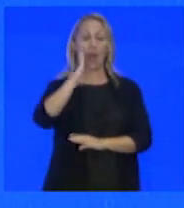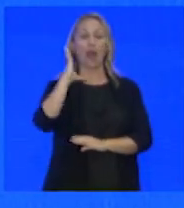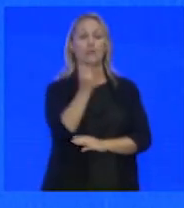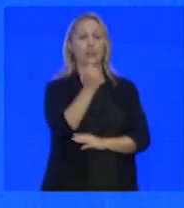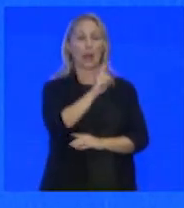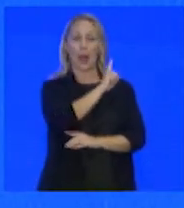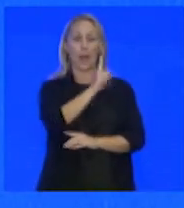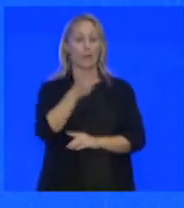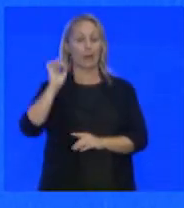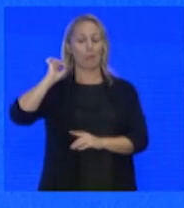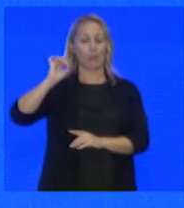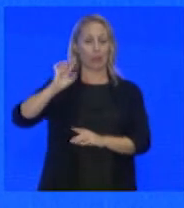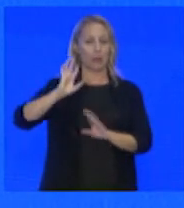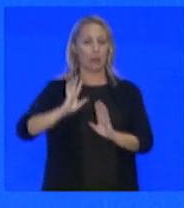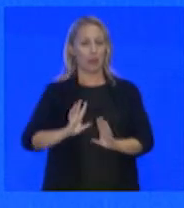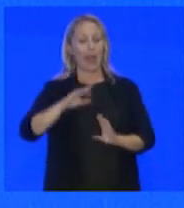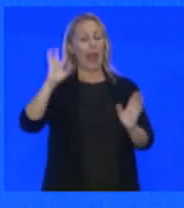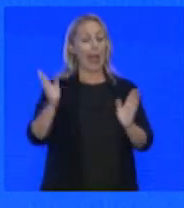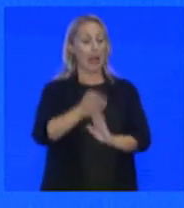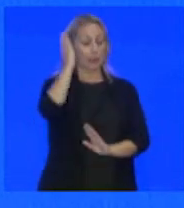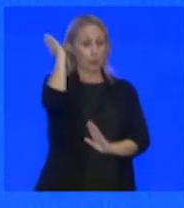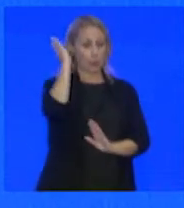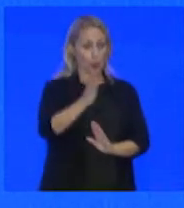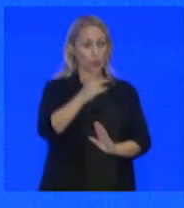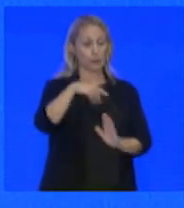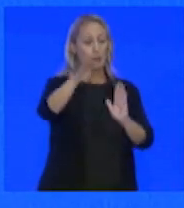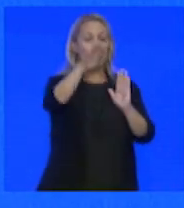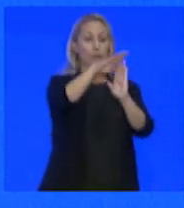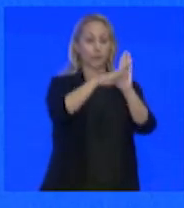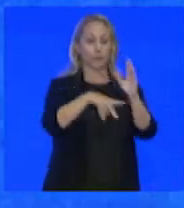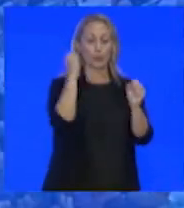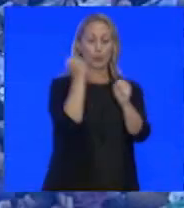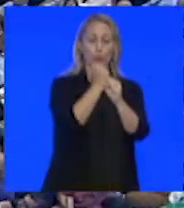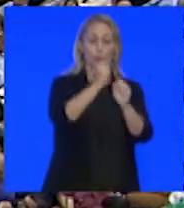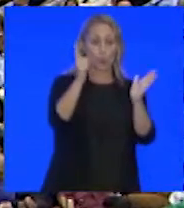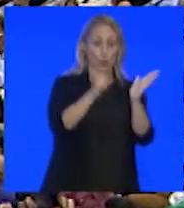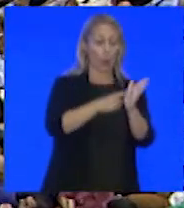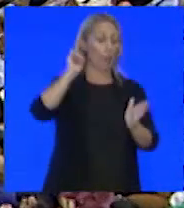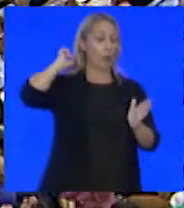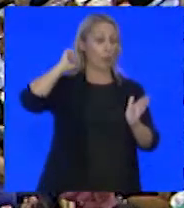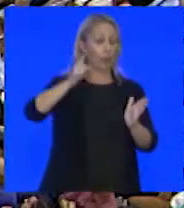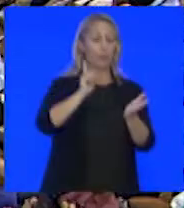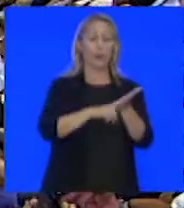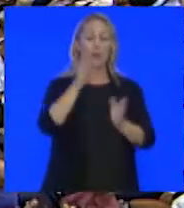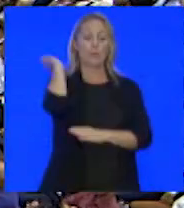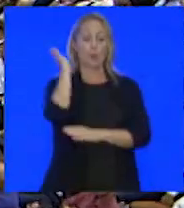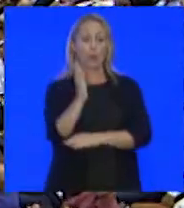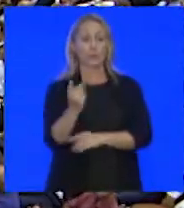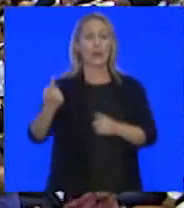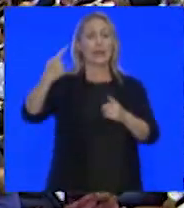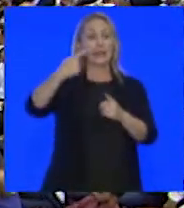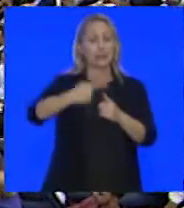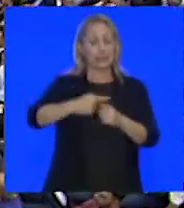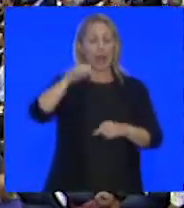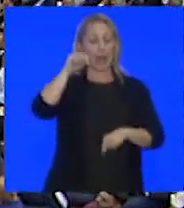να μειωθούν, για όσους παραβιάζουν την εργατική νομοθεσία. Αλλά και με συνθήκες που